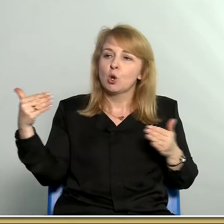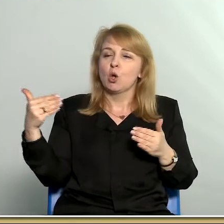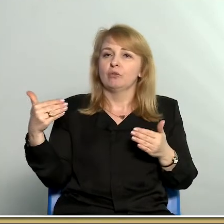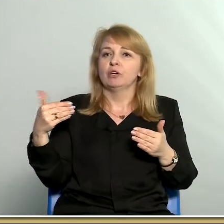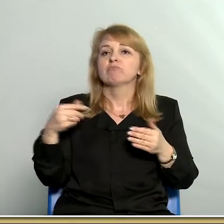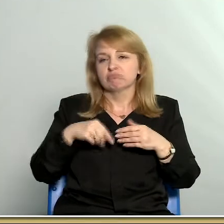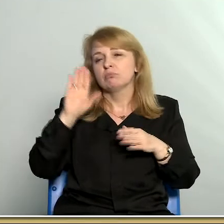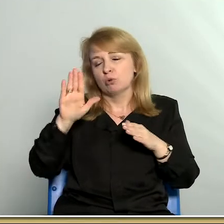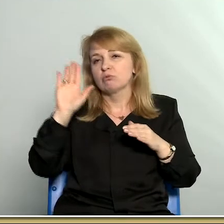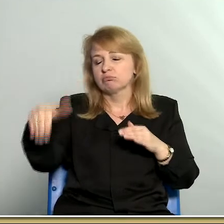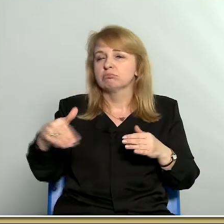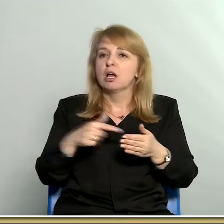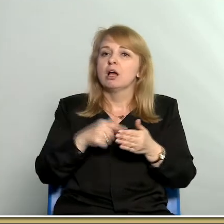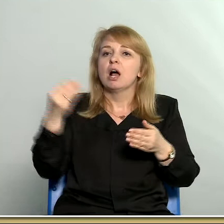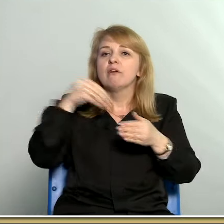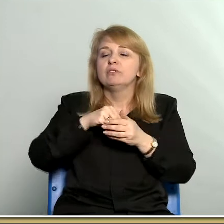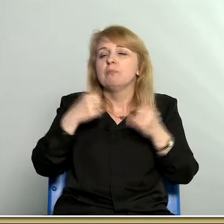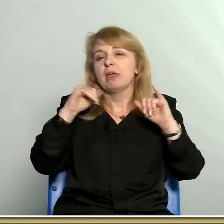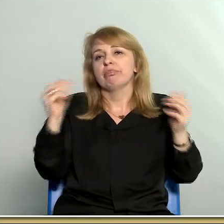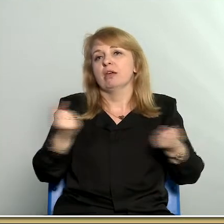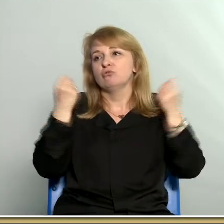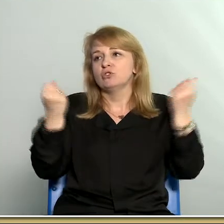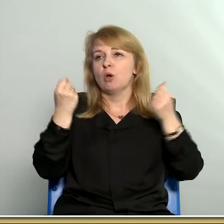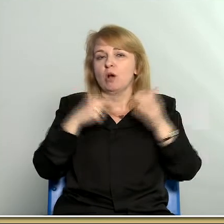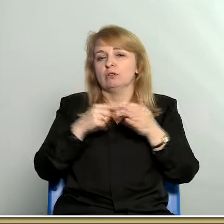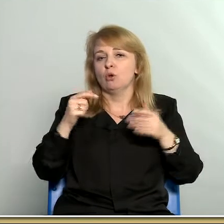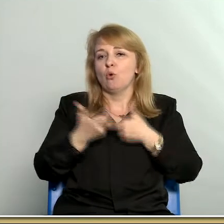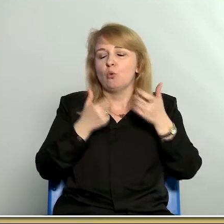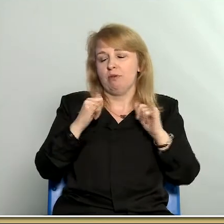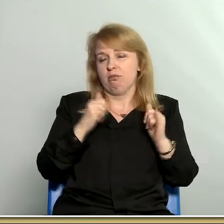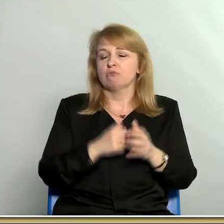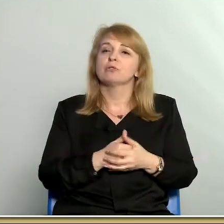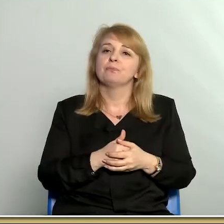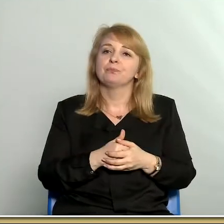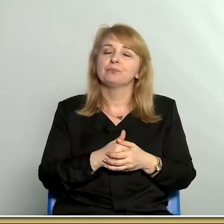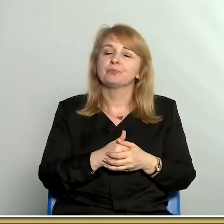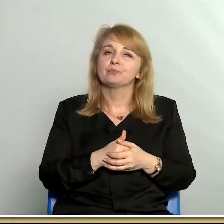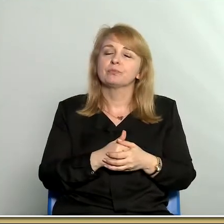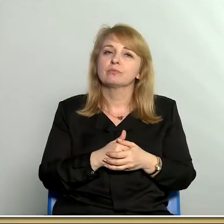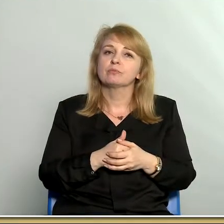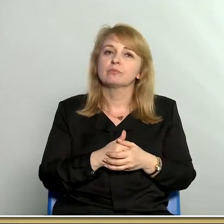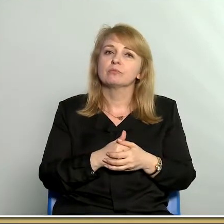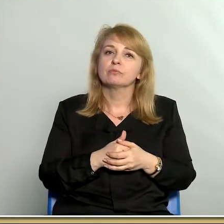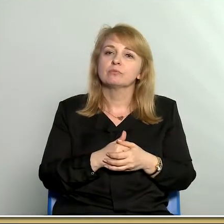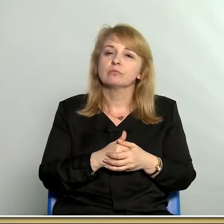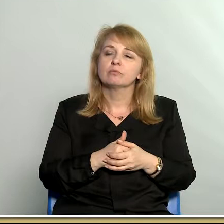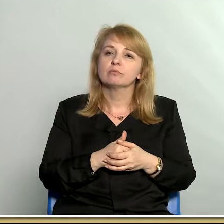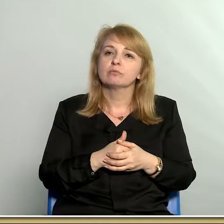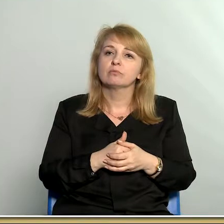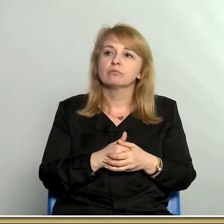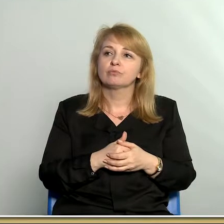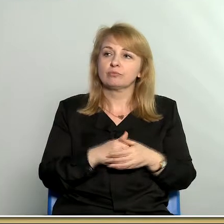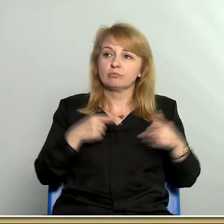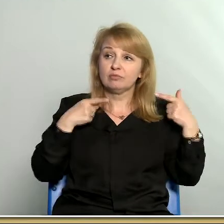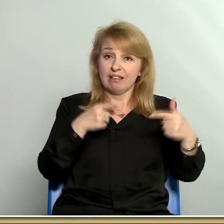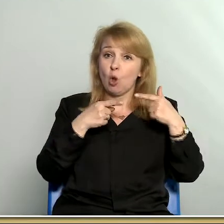poświęcić, aby w innych działaniach mieć jakąś przewagę negocjacyjną. Jeżeli chodzi o obszar negocjacji z